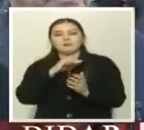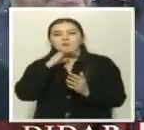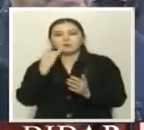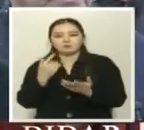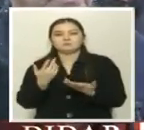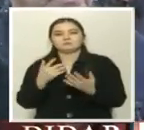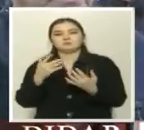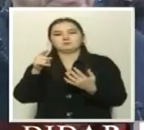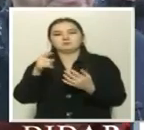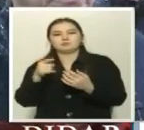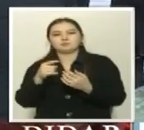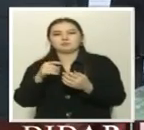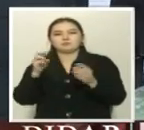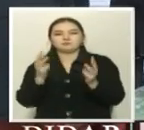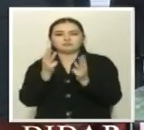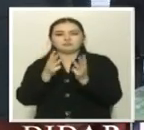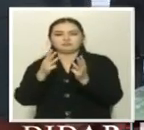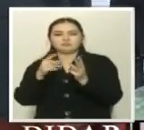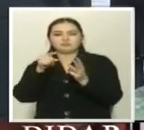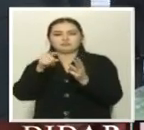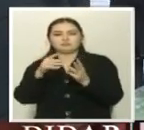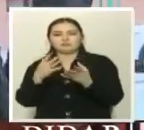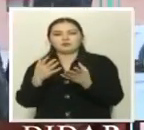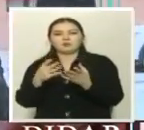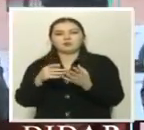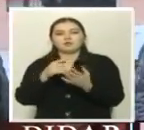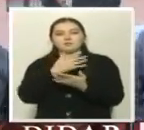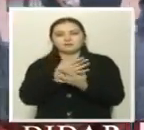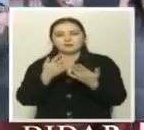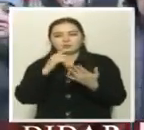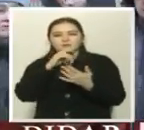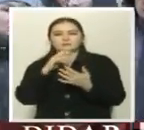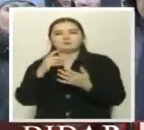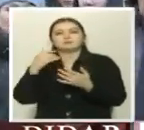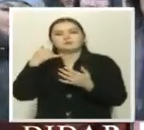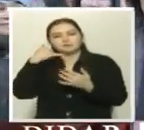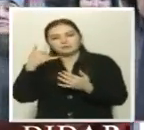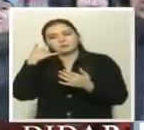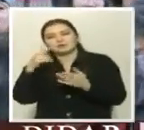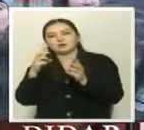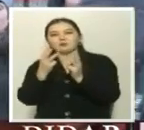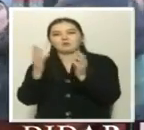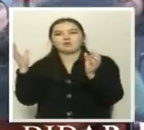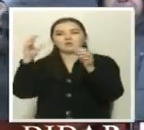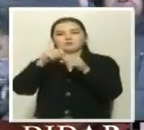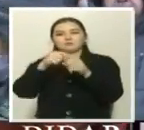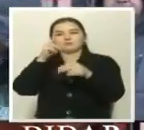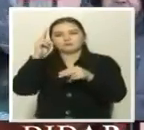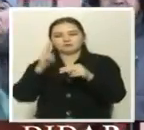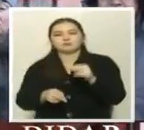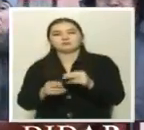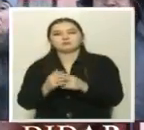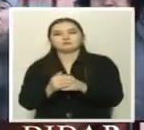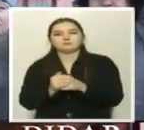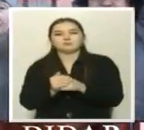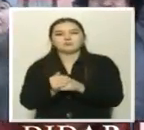осының бәрі осы біздің азғантай газымыздың жоқтығы. Бұл газ жөнінде біз акиматқа да бардық. Акиматтан да біздің алдымыздан шыққан сол